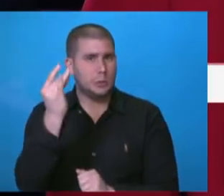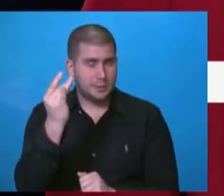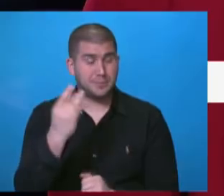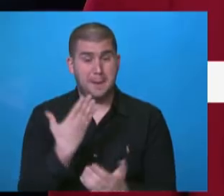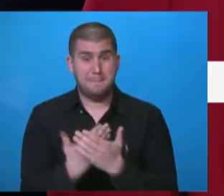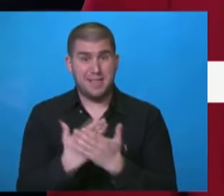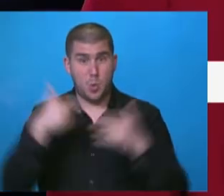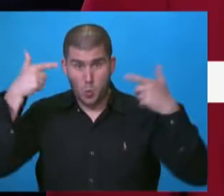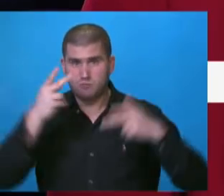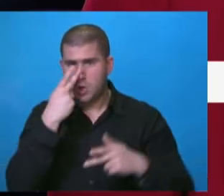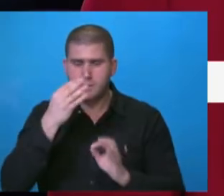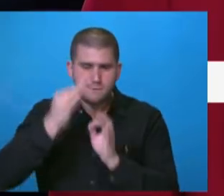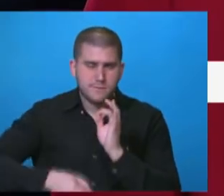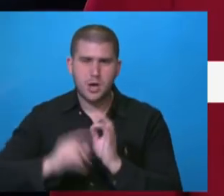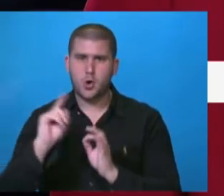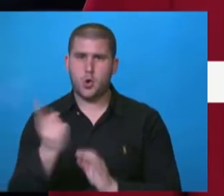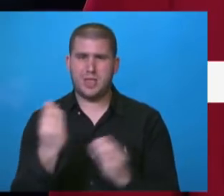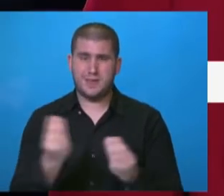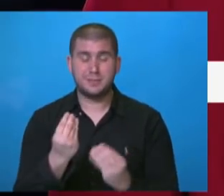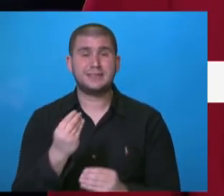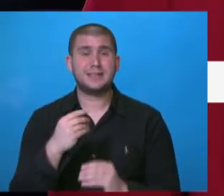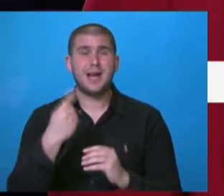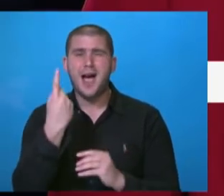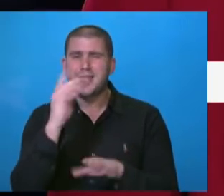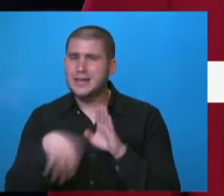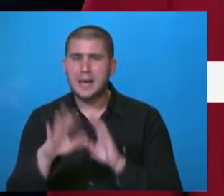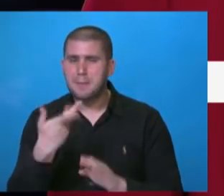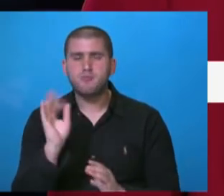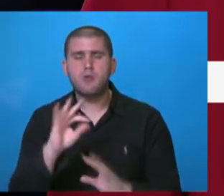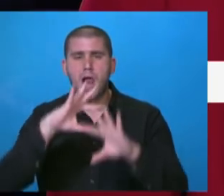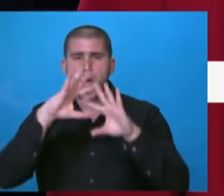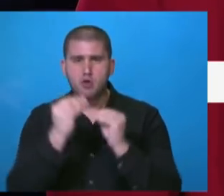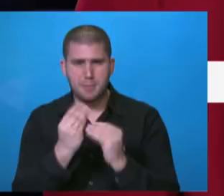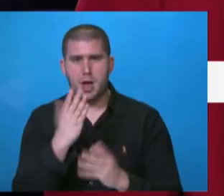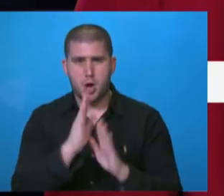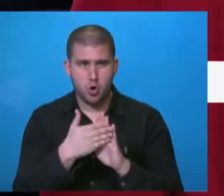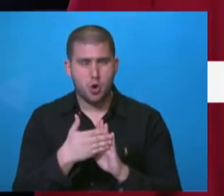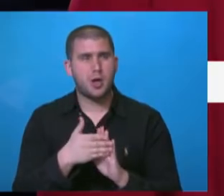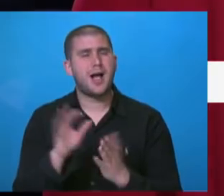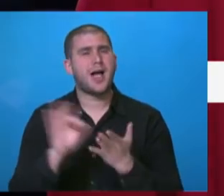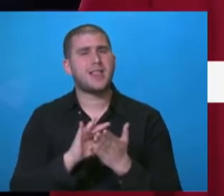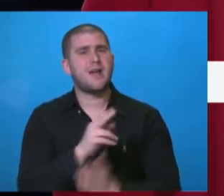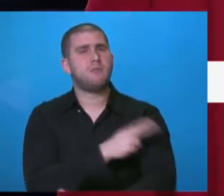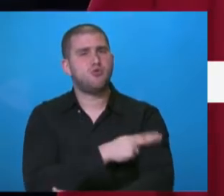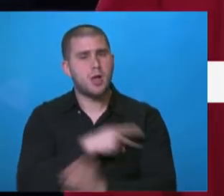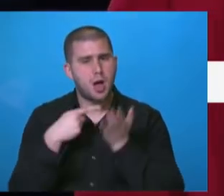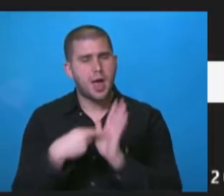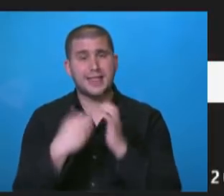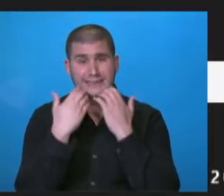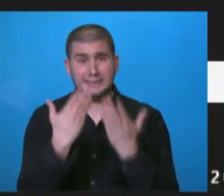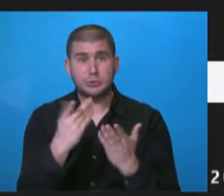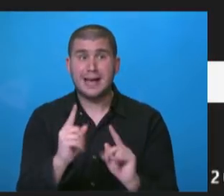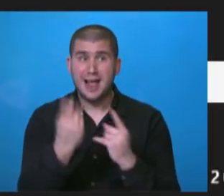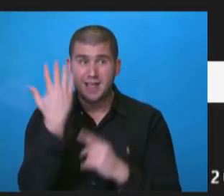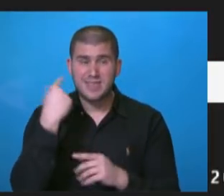תוכלו לראות כמעט את כל הזוויות. סצנה אחת חסרה שם כדי להשלים את הפאזל. רועי ינובסקי כתב המשטרה כאן הביא את הסיפור הזה. זה קרה